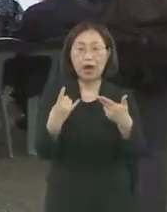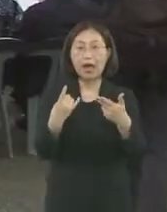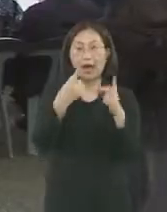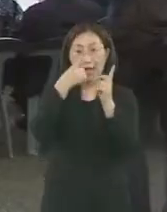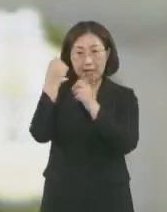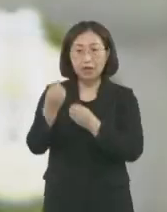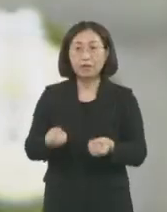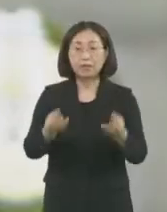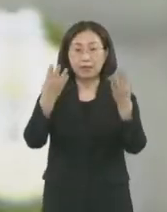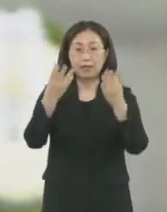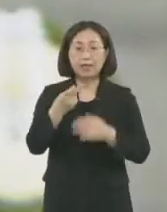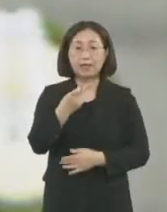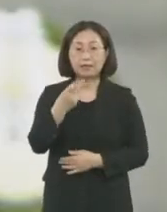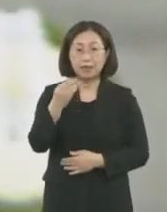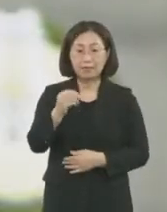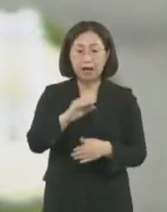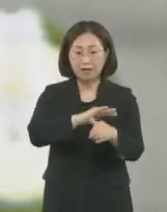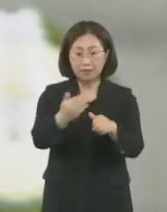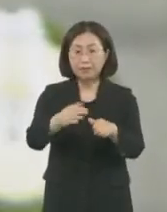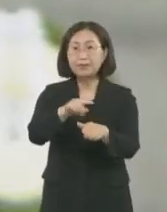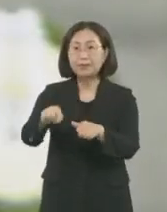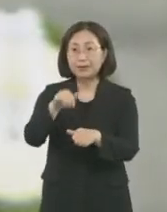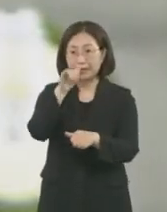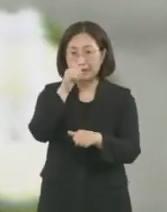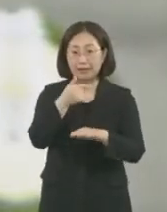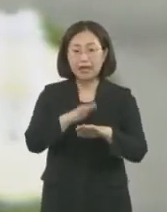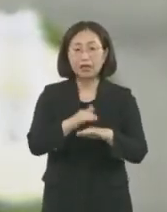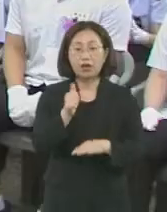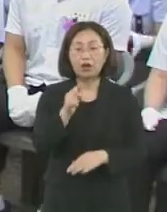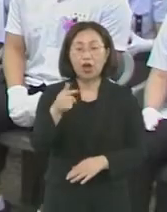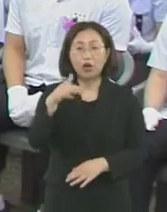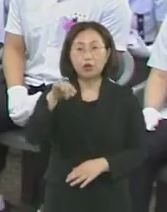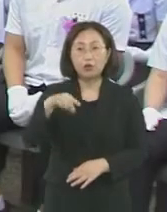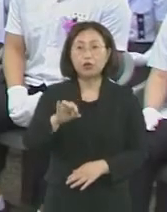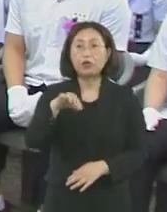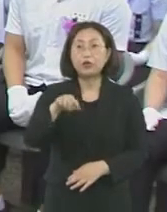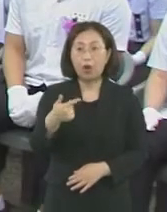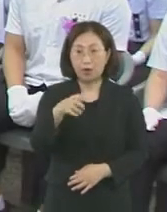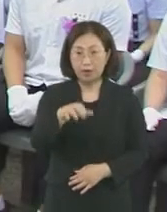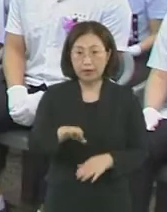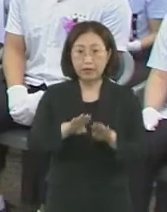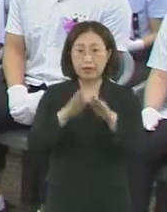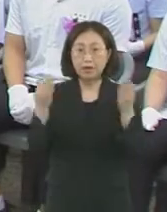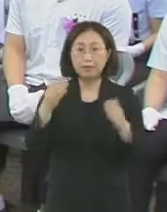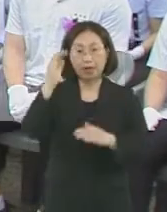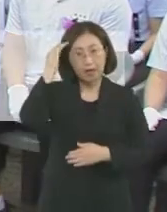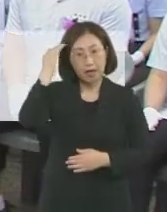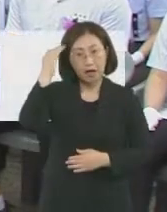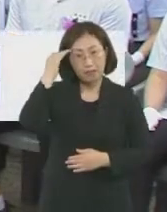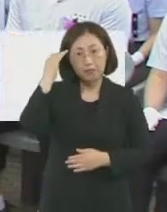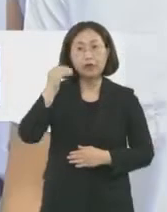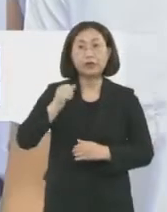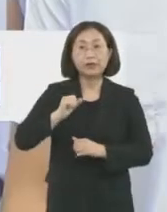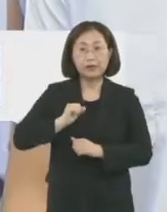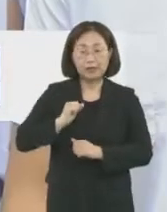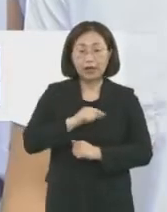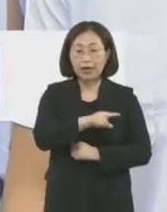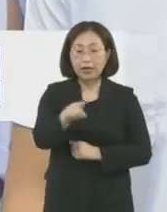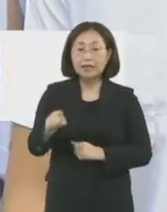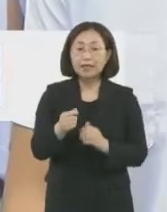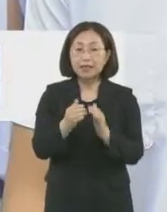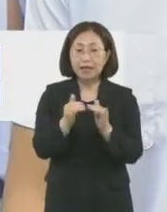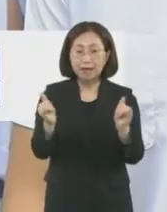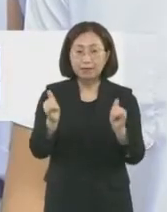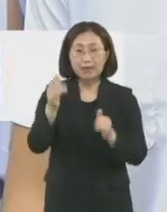추념식이 12만 순국선열이 잠든 국립대전현충원에서 열렸습니다. 대한민국을 지켜낸 당신의 희생을